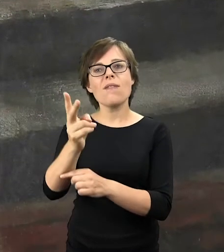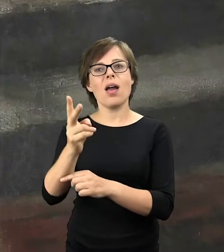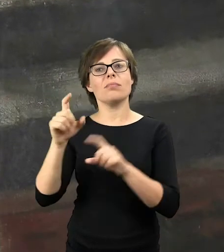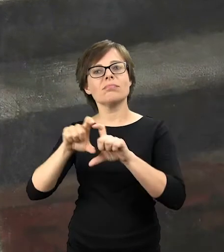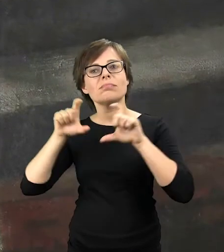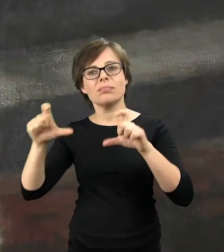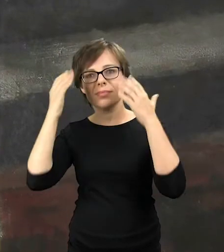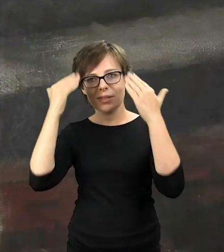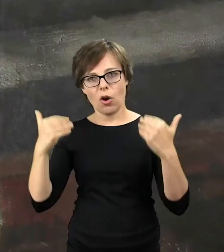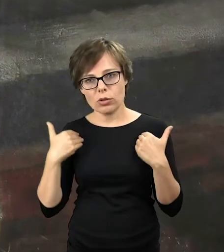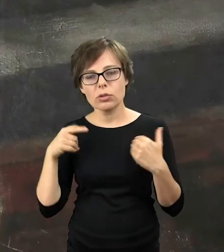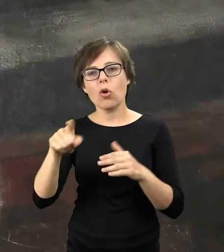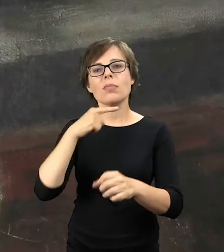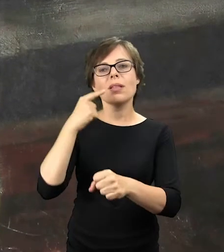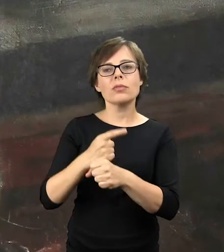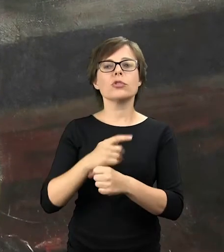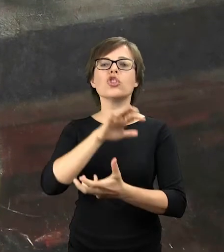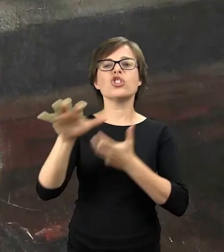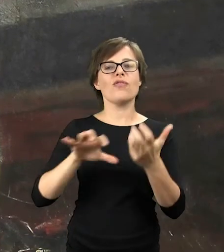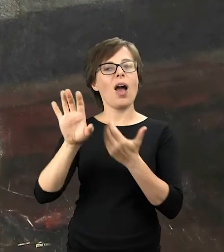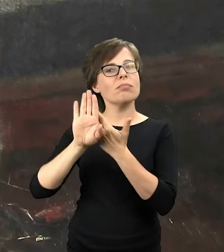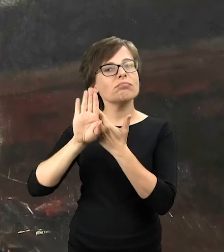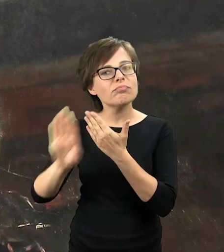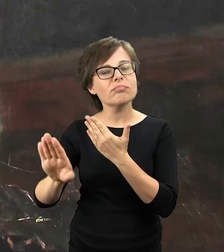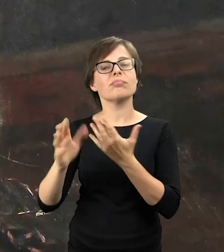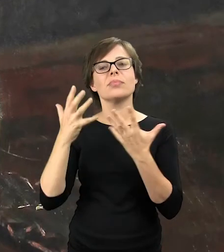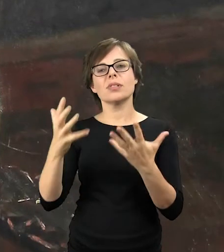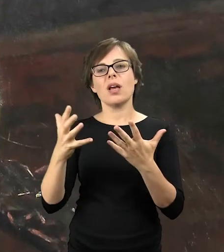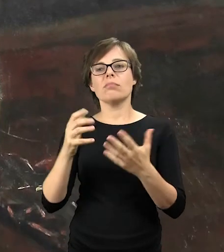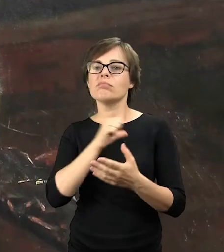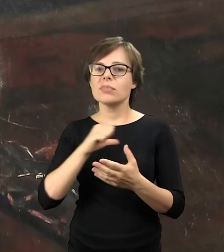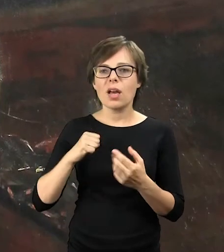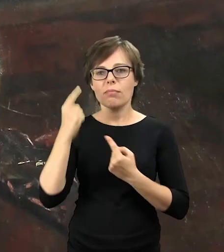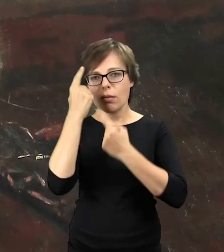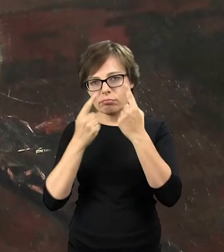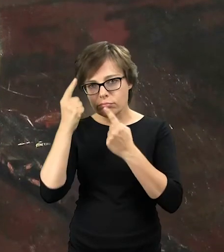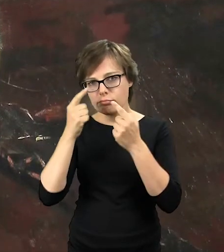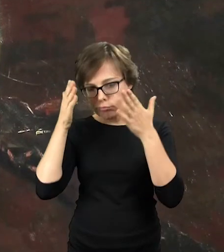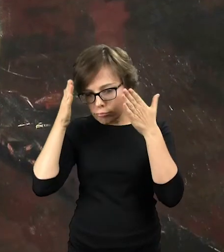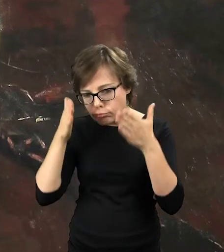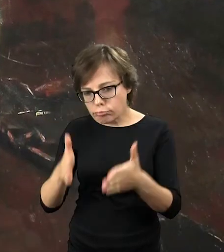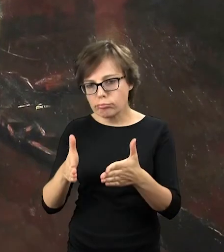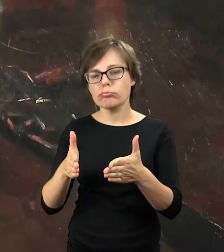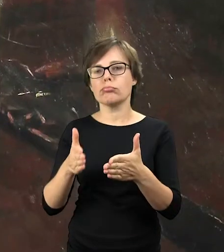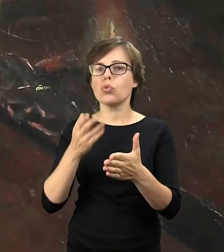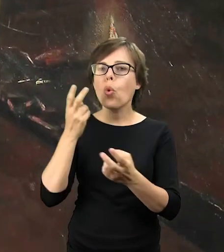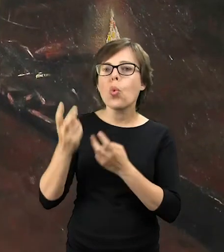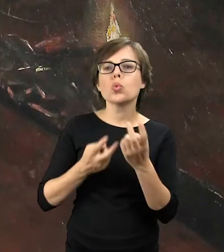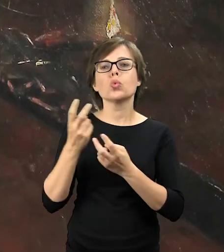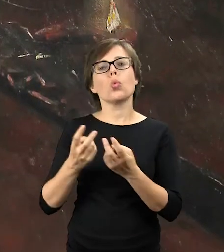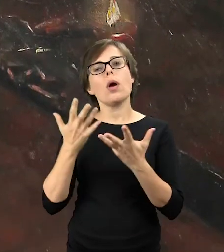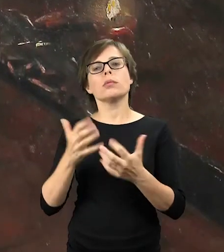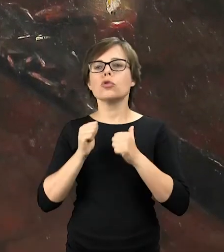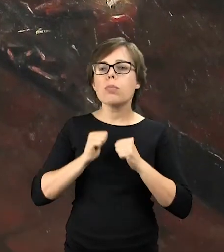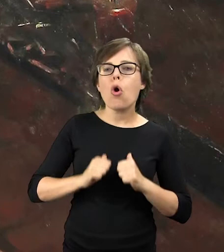kontemplacyjne, odsuwa się od rzeczywistości ją otaczającej i szuka miejsca odosobnienia,